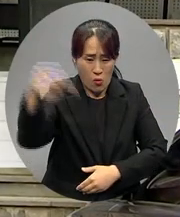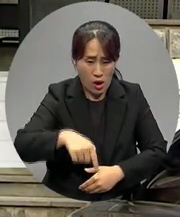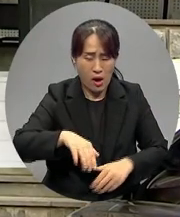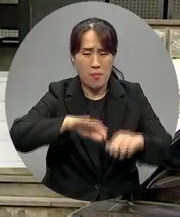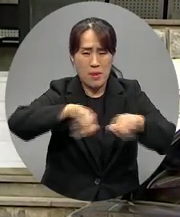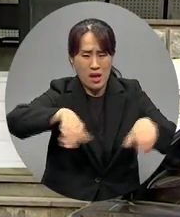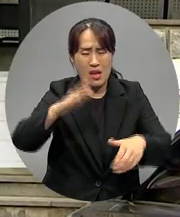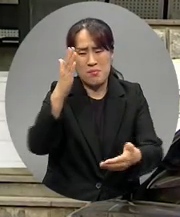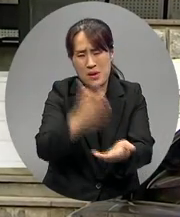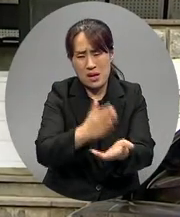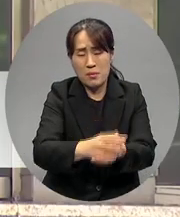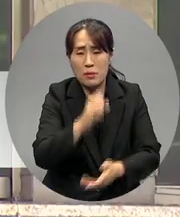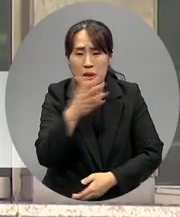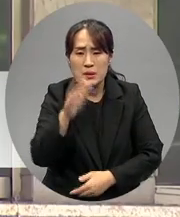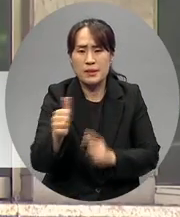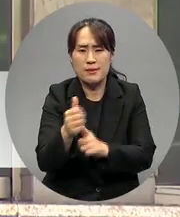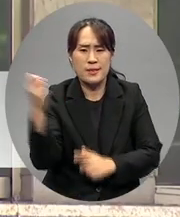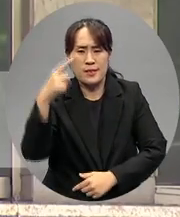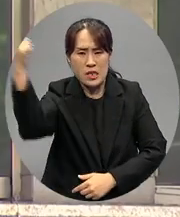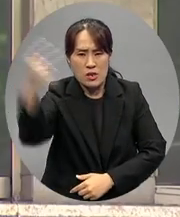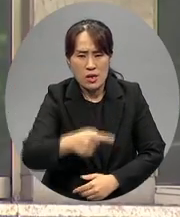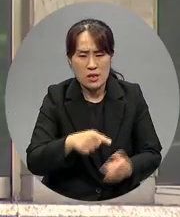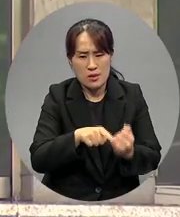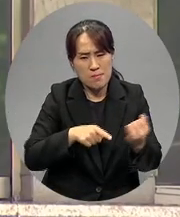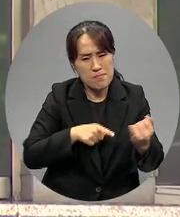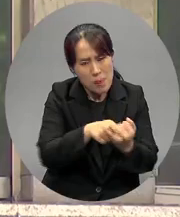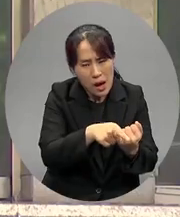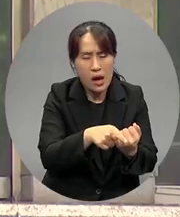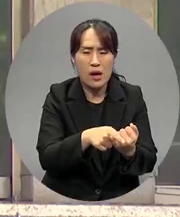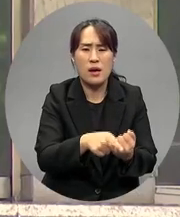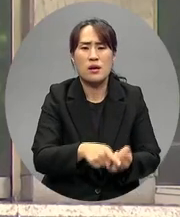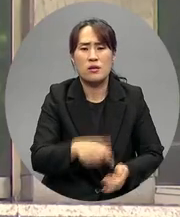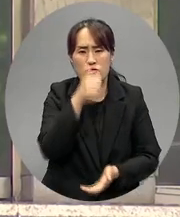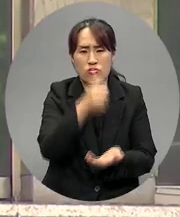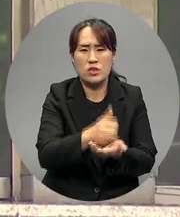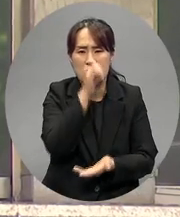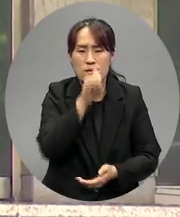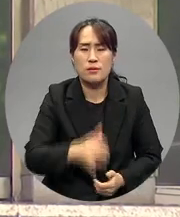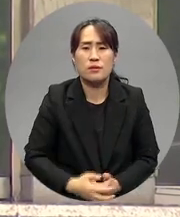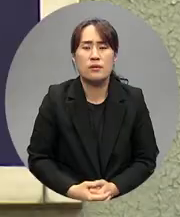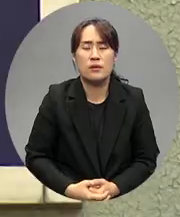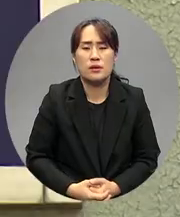분리조치했지만 이후 남성이 찾아와 범행을 저지른 것으로 알려졌습니다.